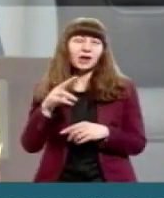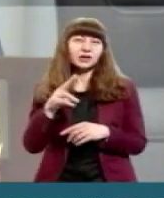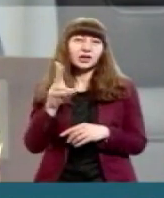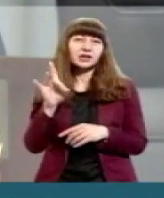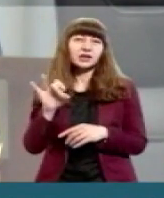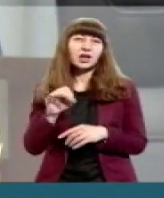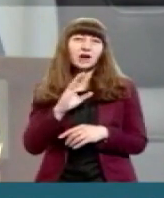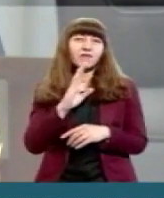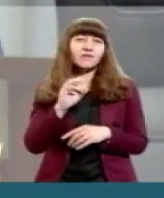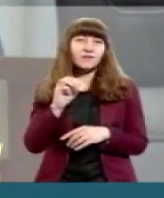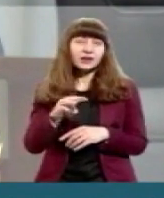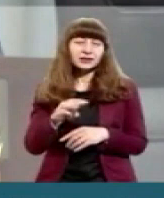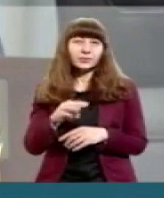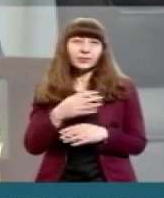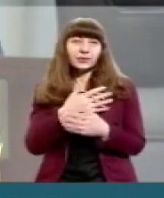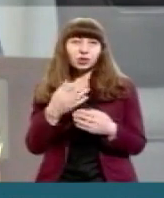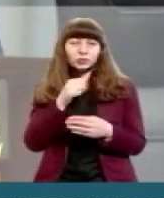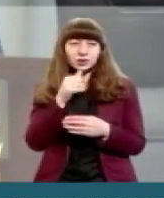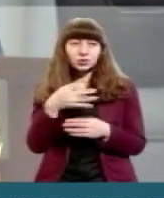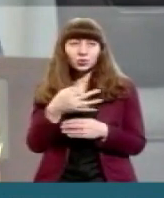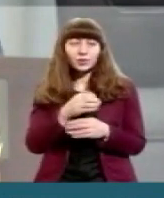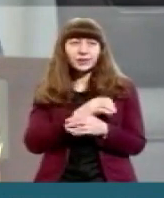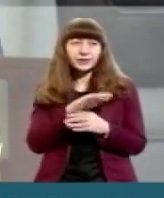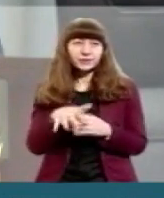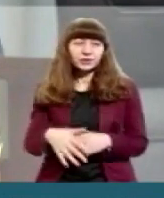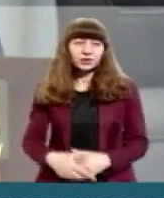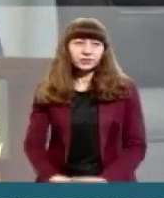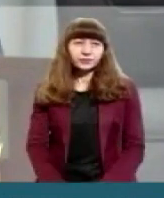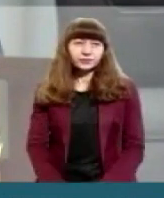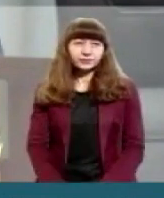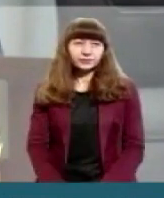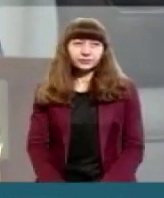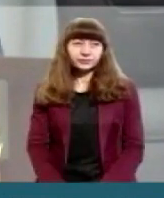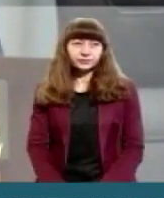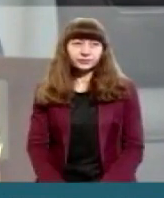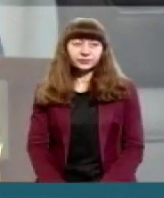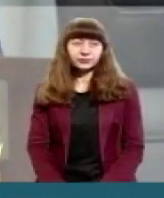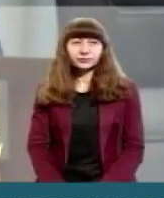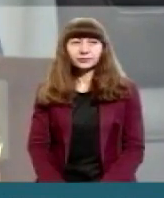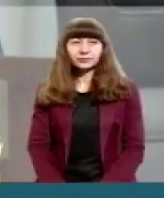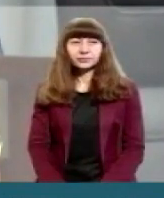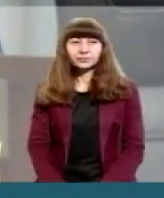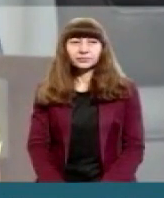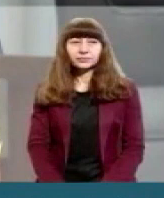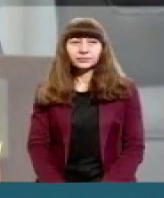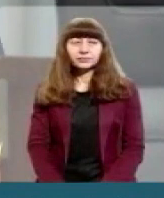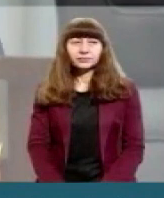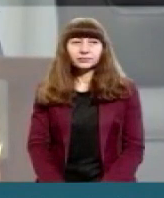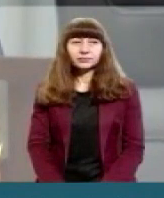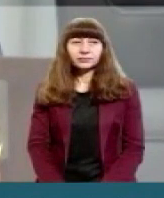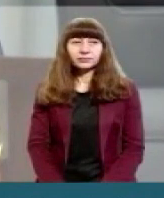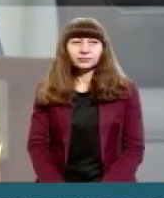Кустанайского энергоцентра обеспечить. Удовлетворим их заявку, и это будет средняя цена, там будет пропорция, там будет